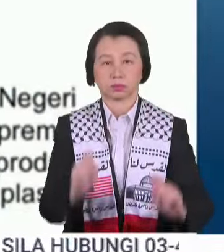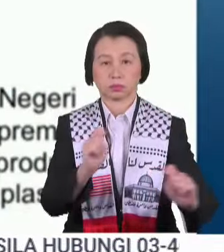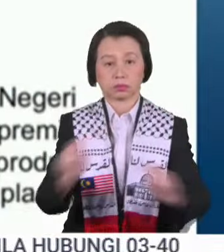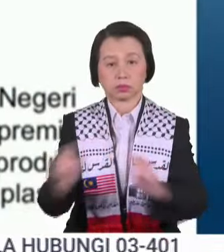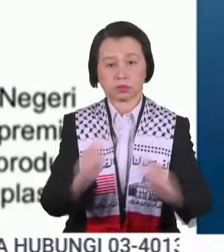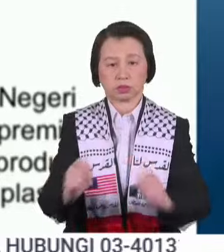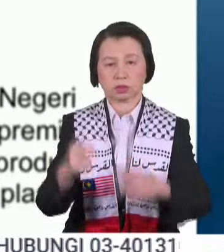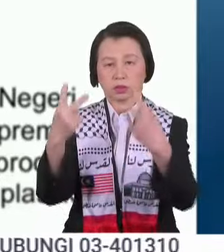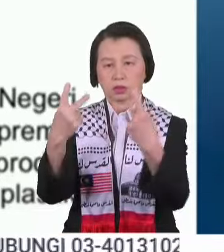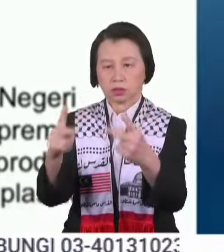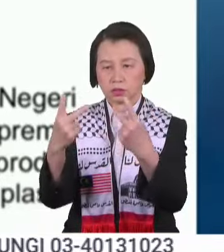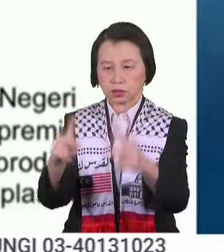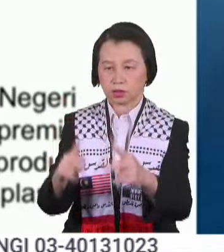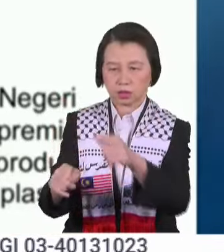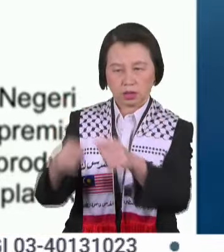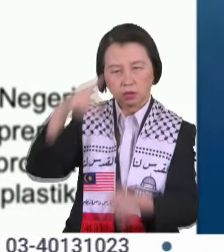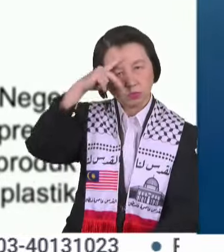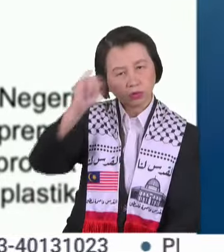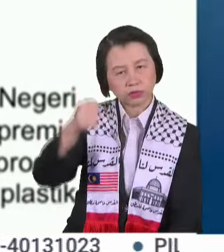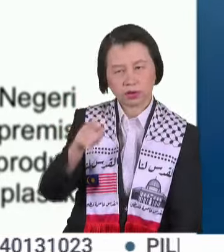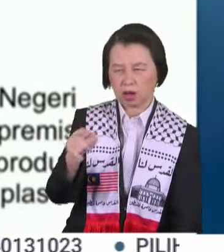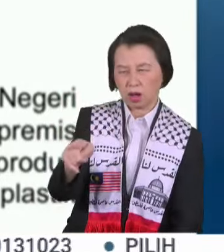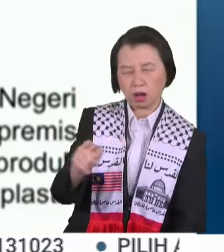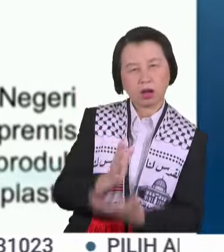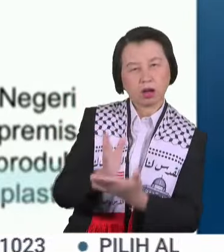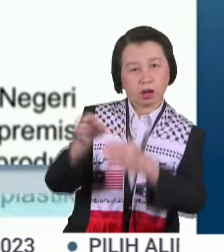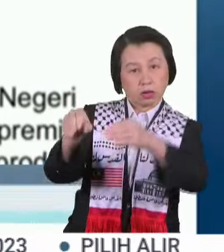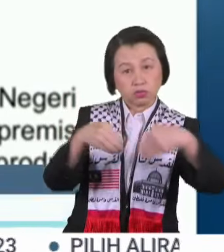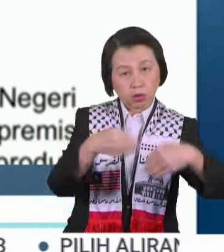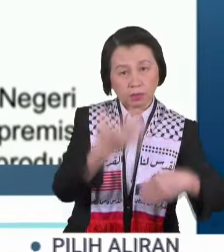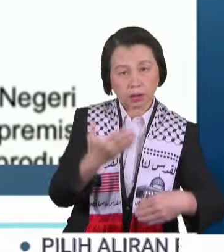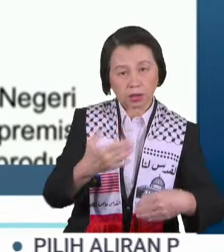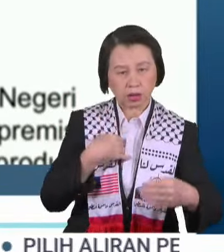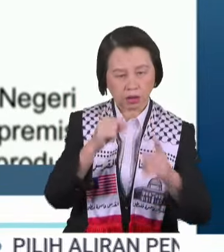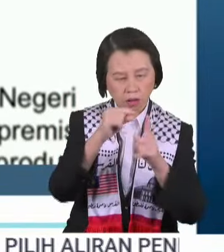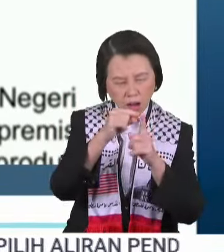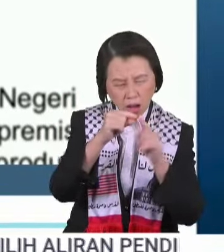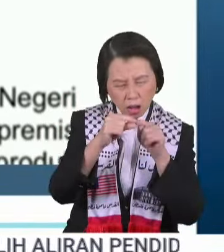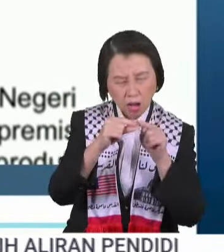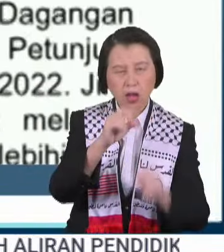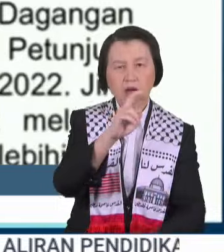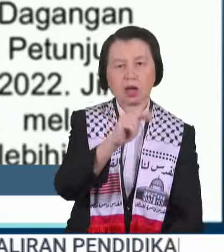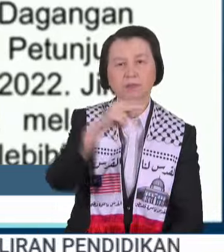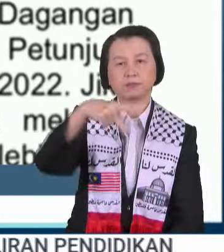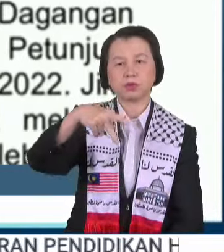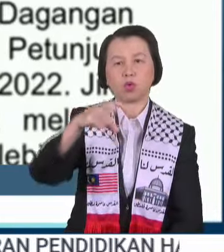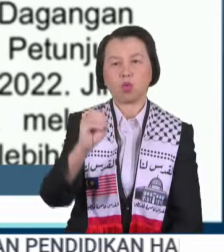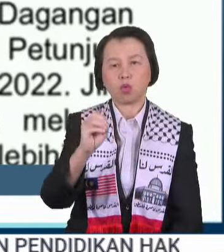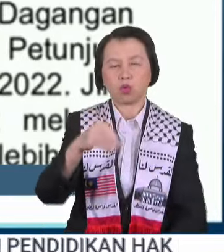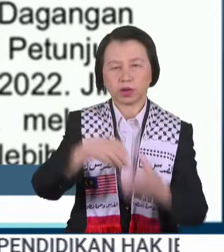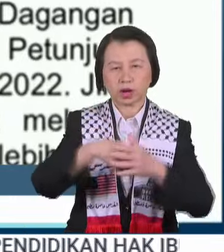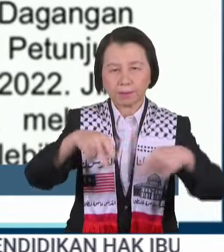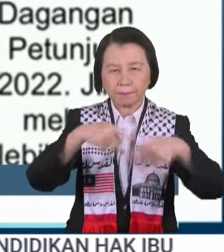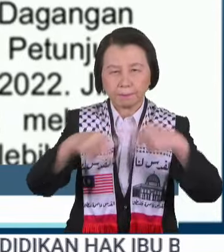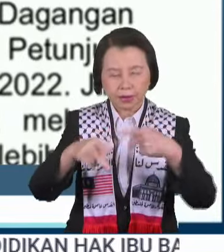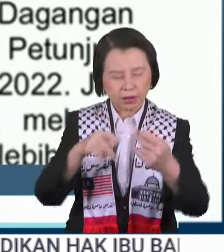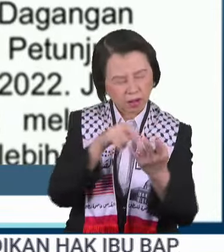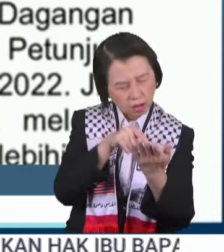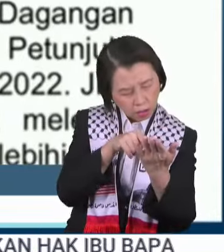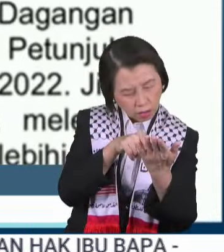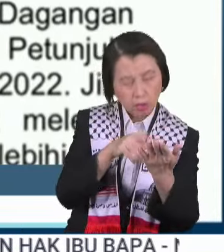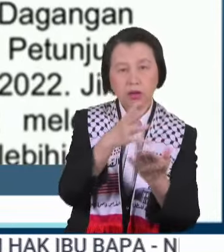Tindakan sebuah kedai sebaneka di Putrajaya yang disyaki menjual produk makanan tertera perkataan No Palm Oil NPO pada plastik pembungkusan produk